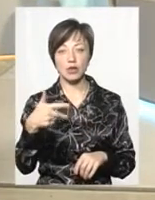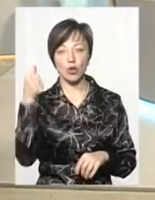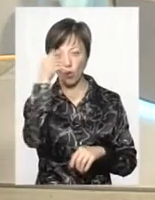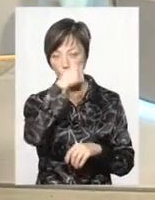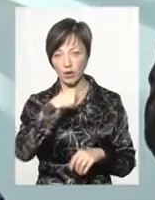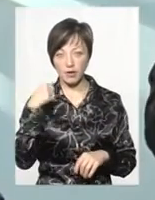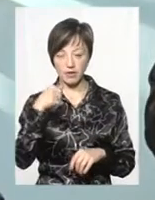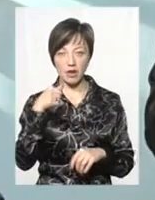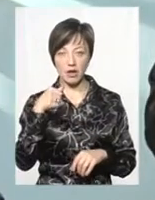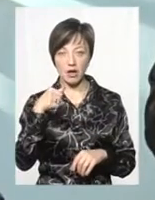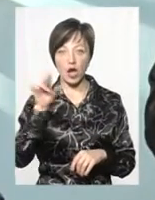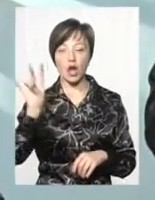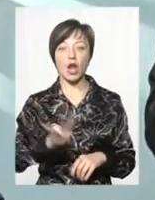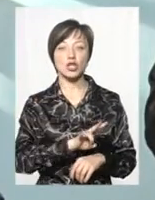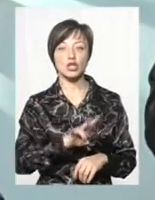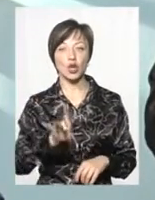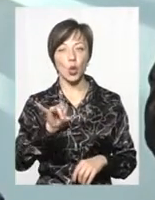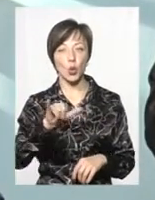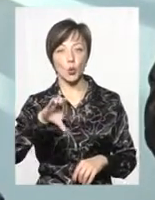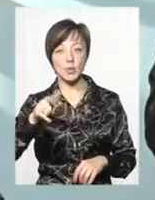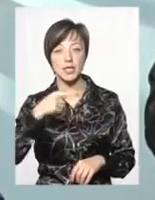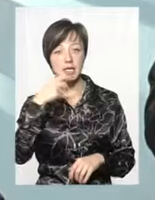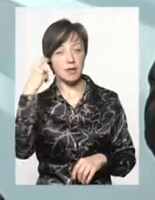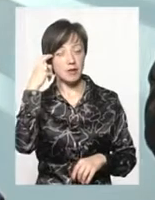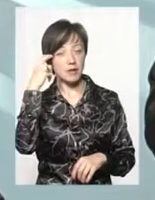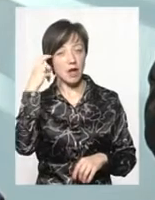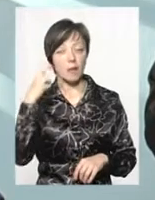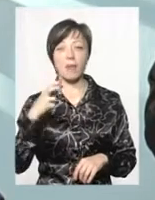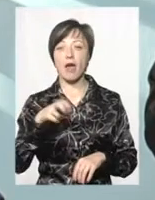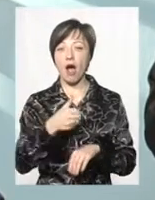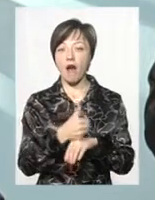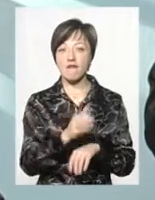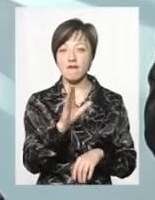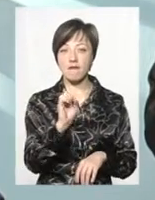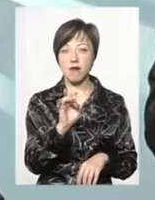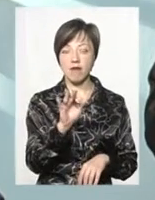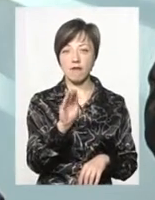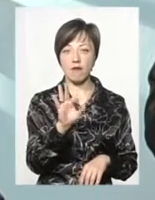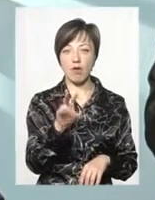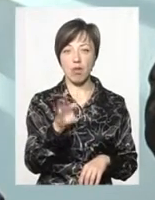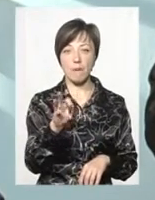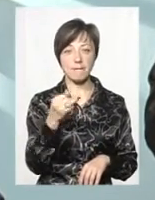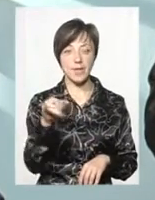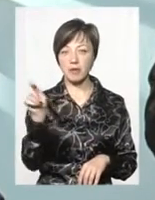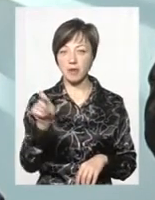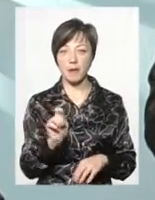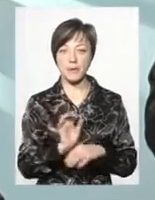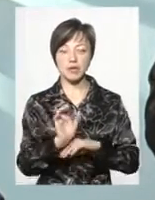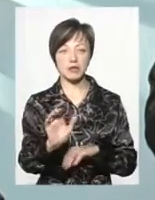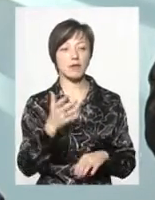1030 років хрещення Київської Русі, Варфоломій не приїхав. Раніше він приїжджав, а прислав